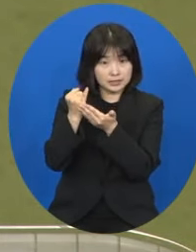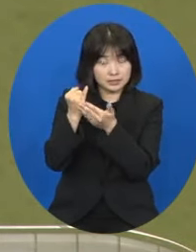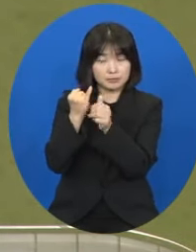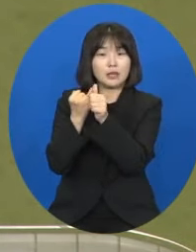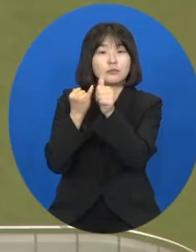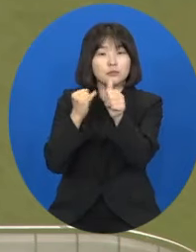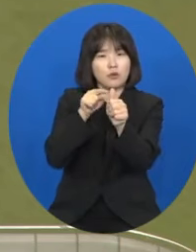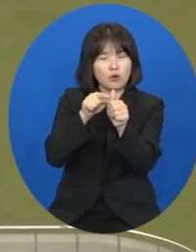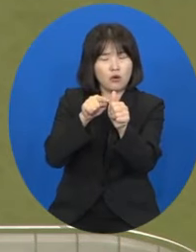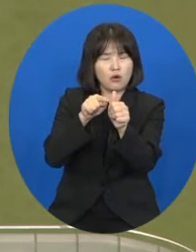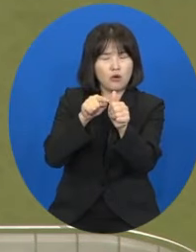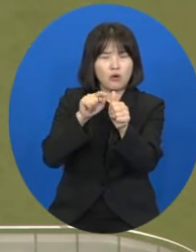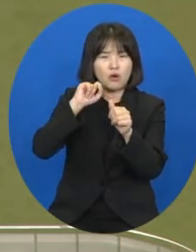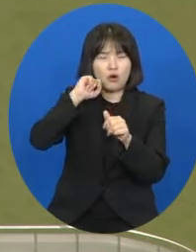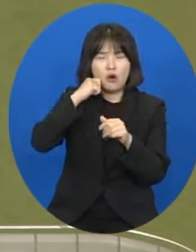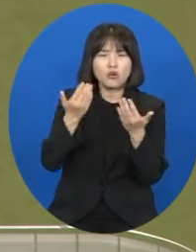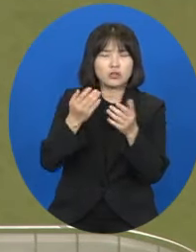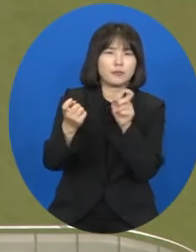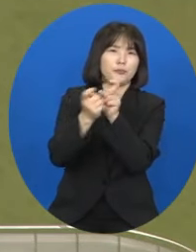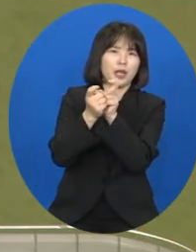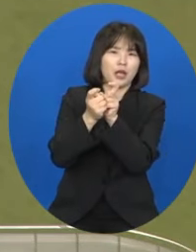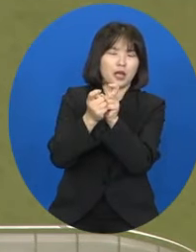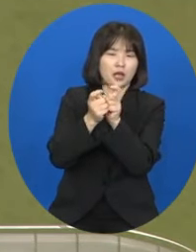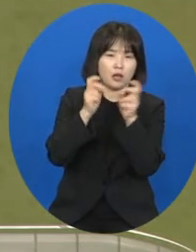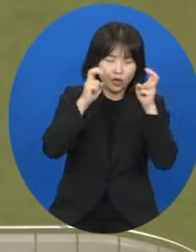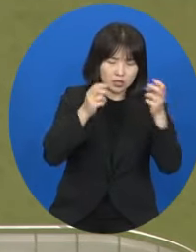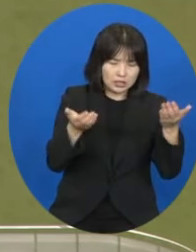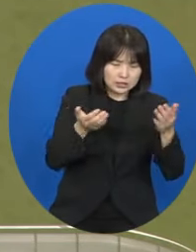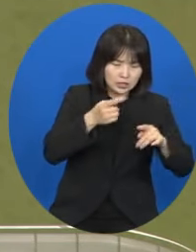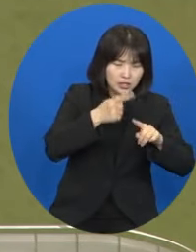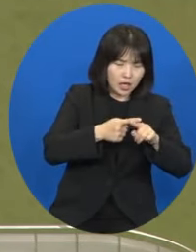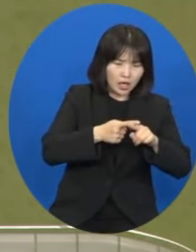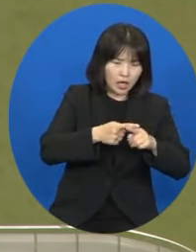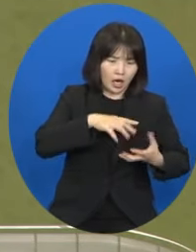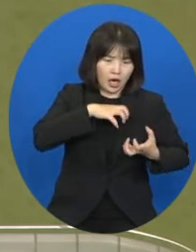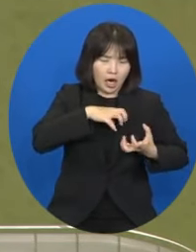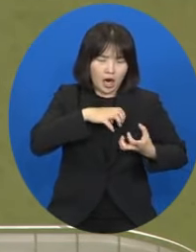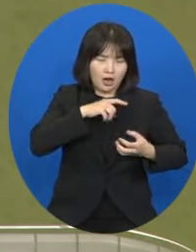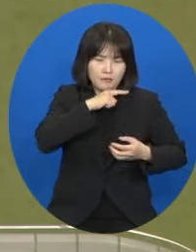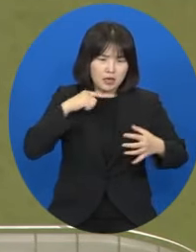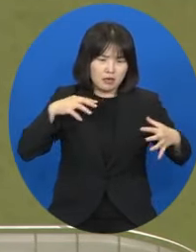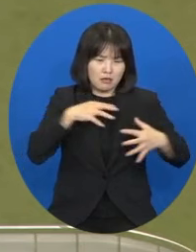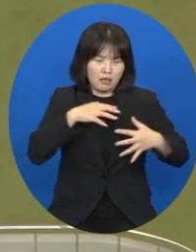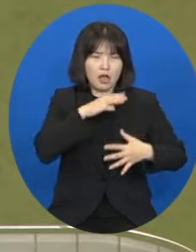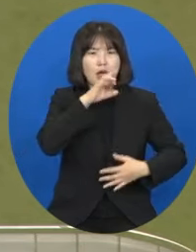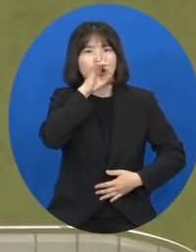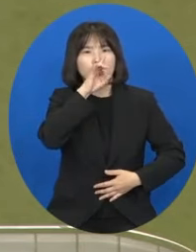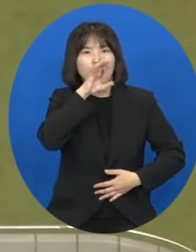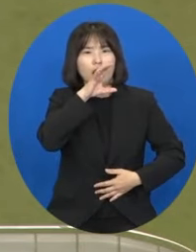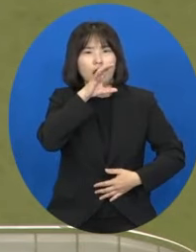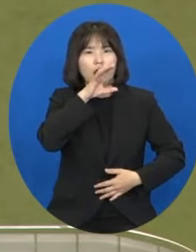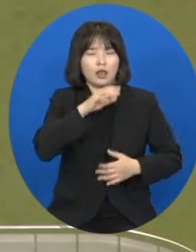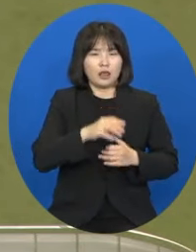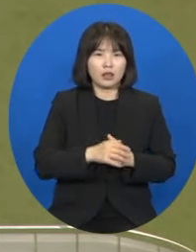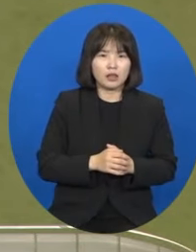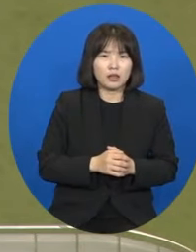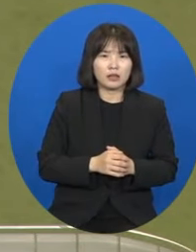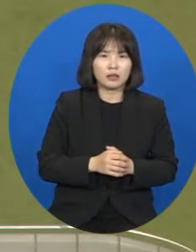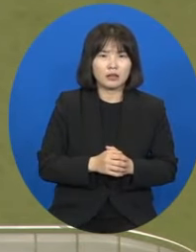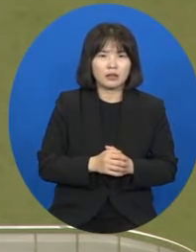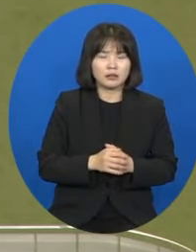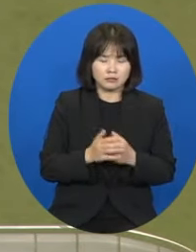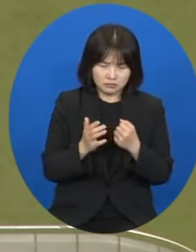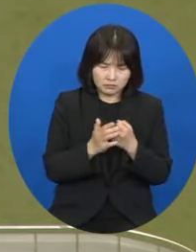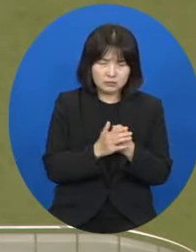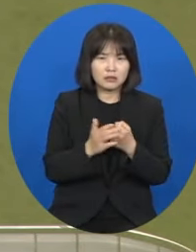월요일이었는데 직장에서 일을 하시다가 이 급성 심근경색이 찾아온 거예요. 잘못하면 이제 돌아가시는 상황이 된 거죠.